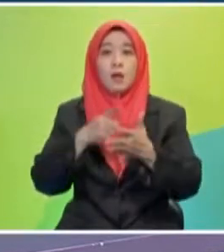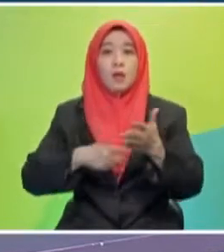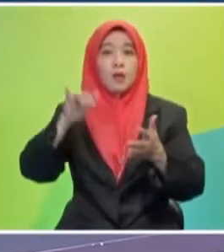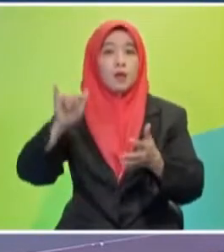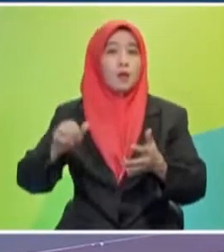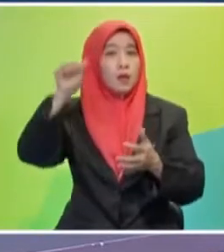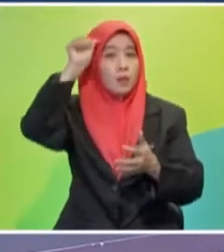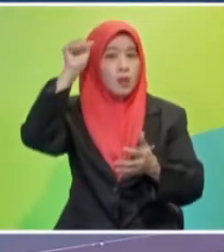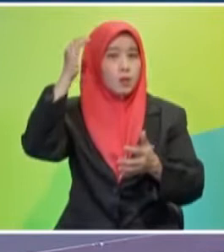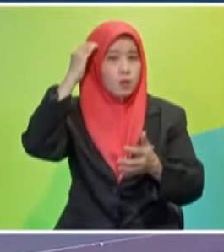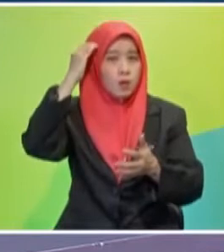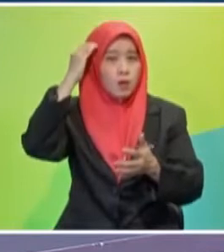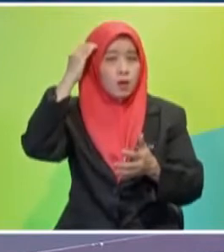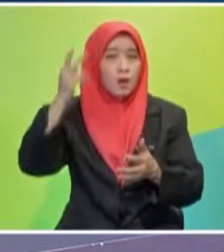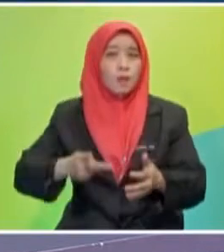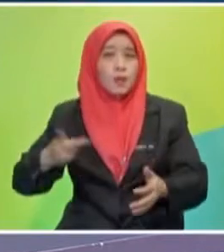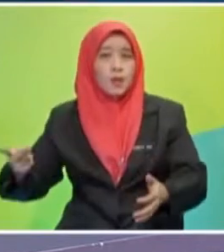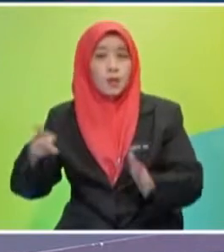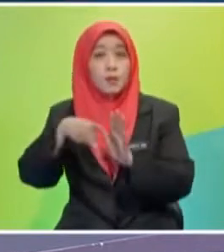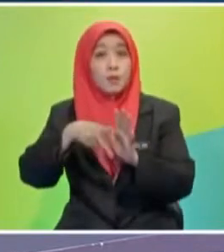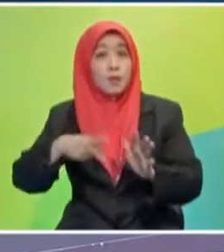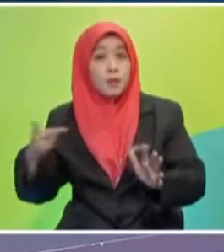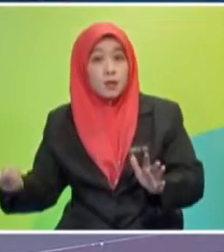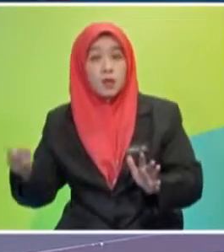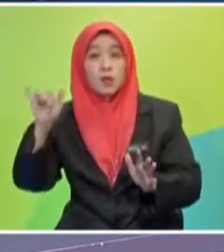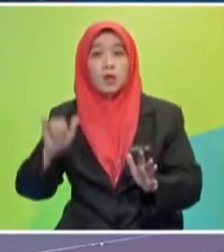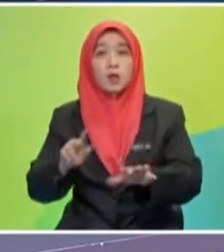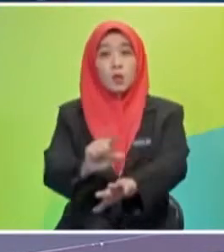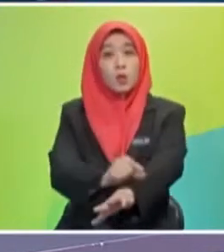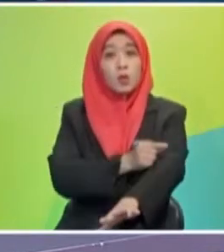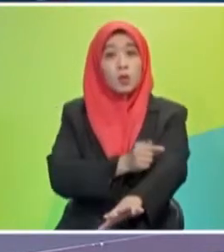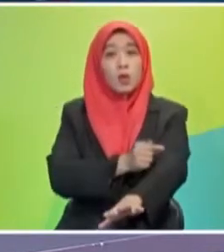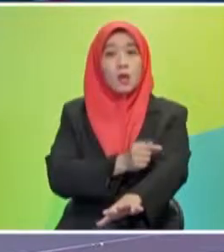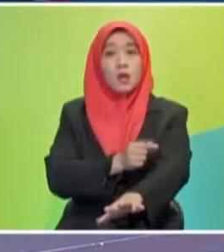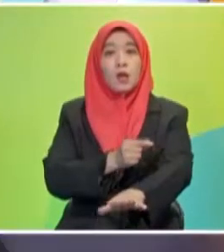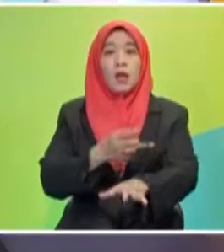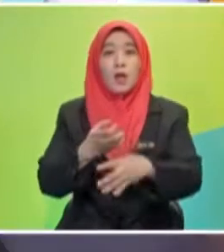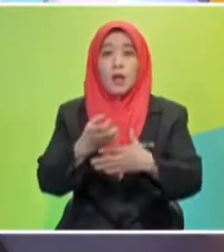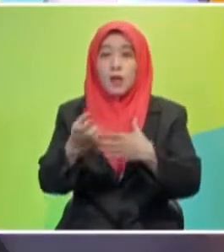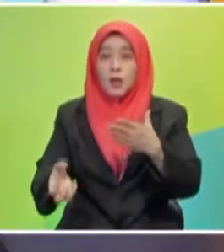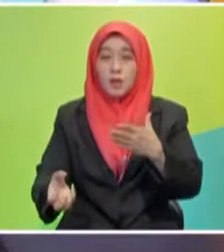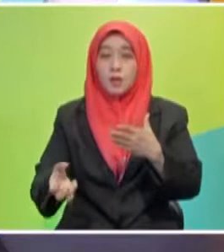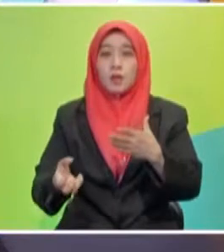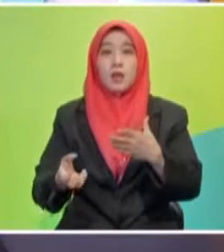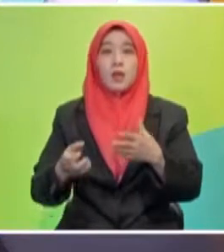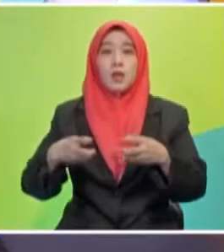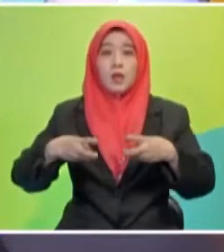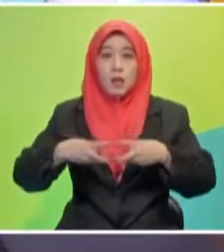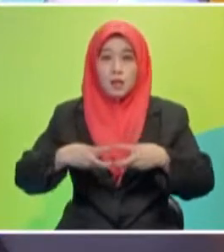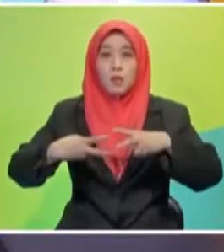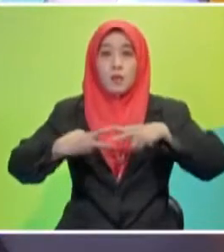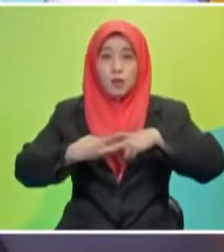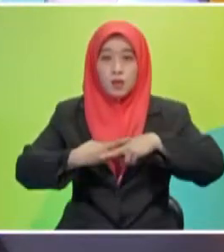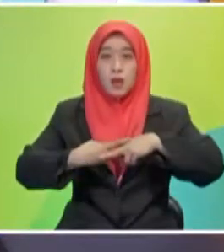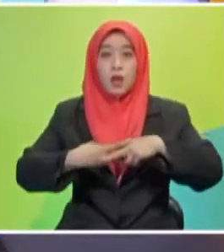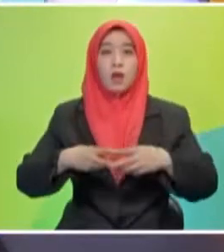Hai Ela perkakasan yang menggunakan elemen electro-mechanical dua macam kipas saya yang rusak tadi itu pun